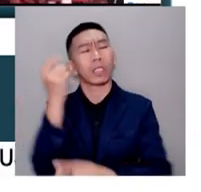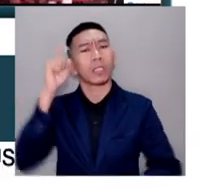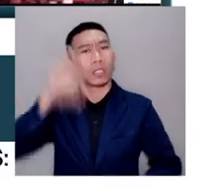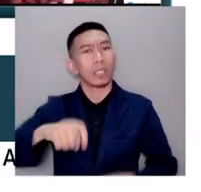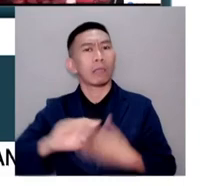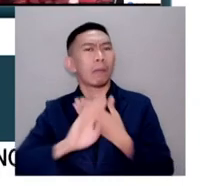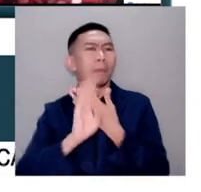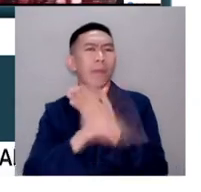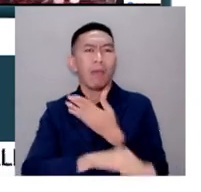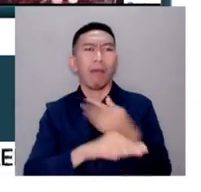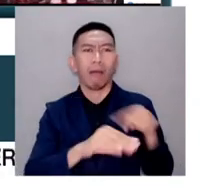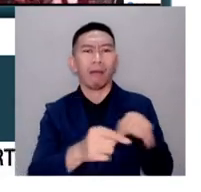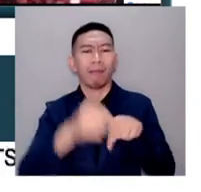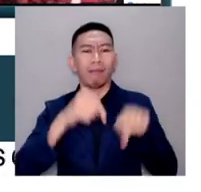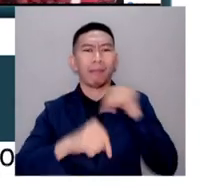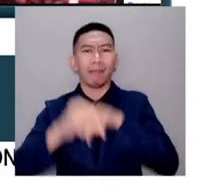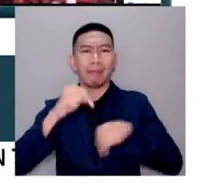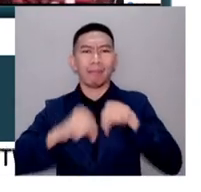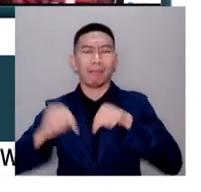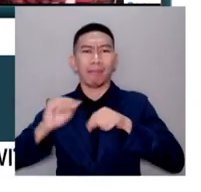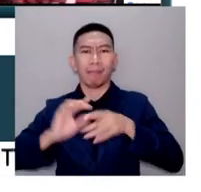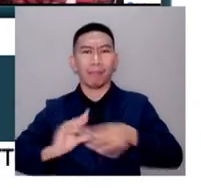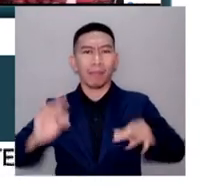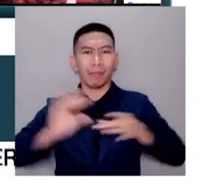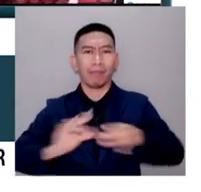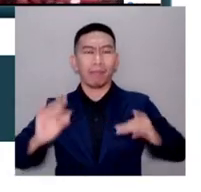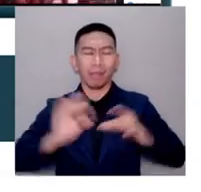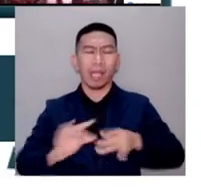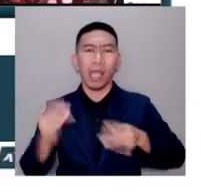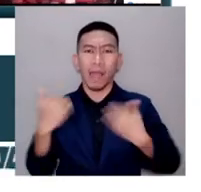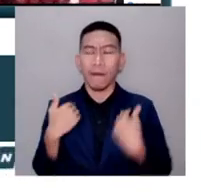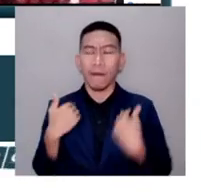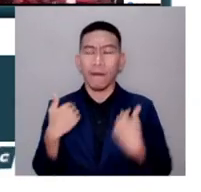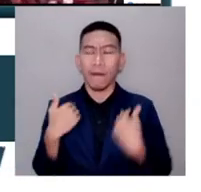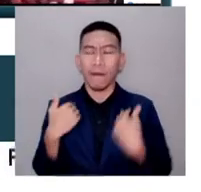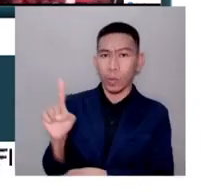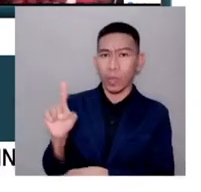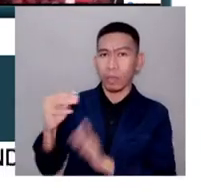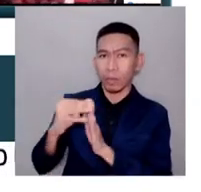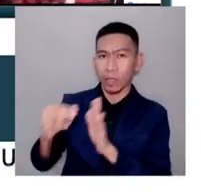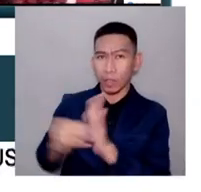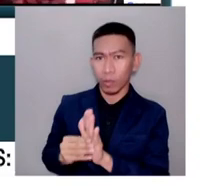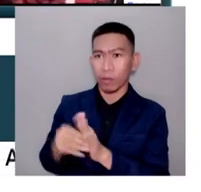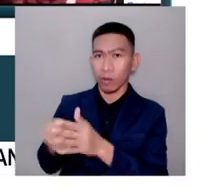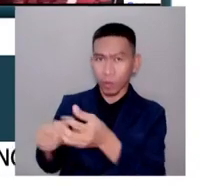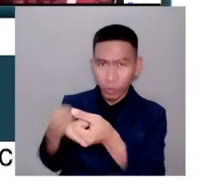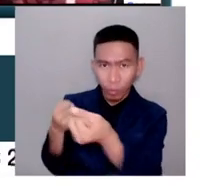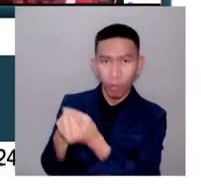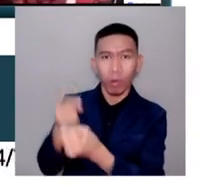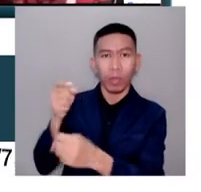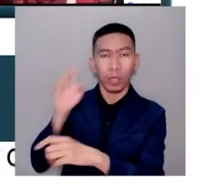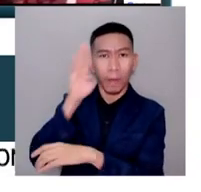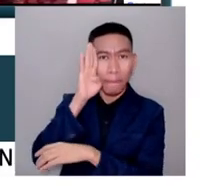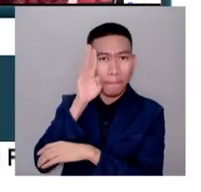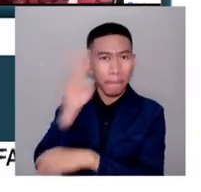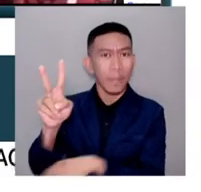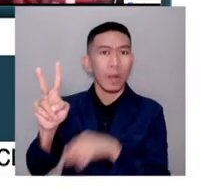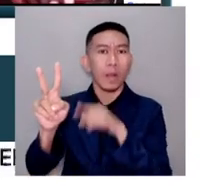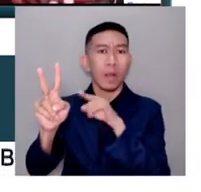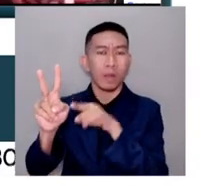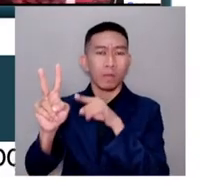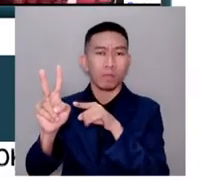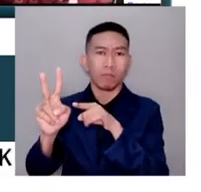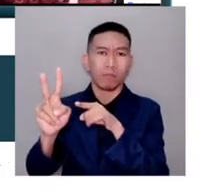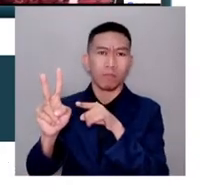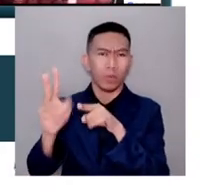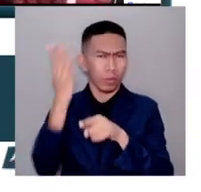yan? There's a 31 million vote mandate backing incoming President Ferdinand Marcos Jr.